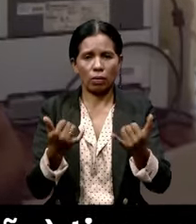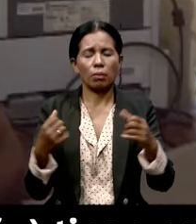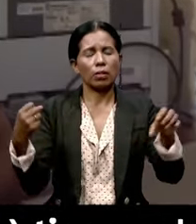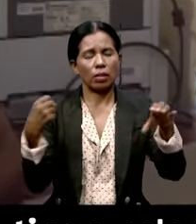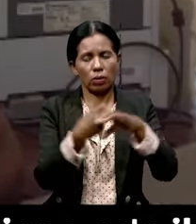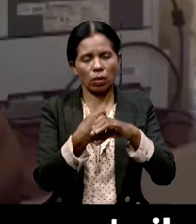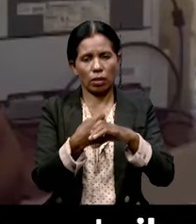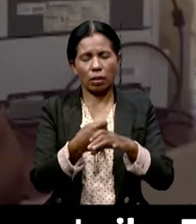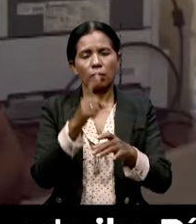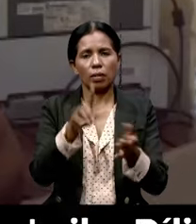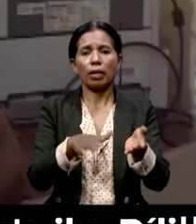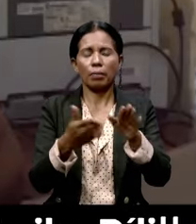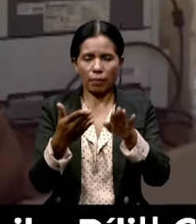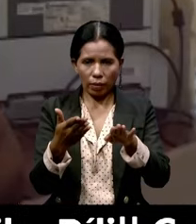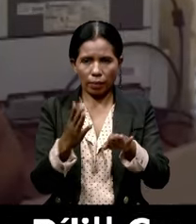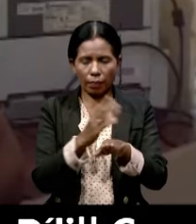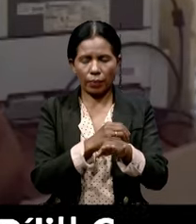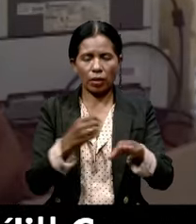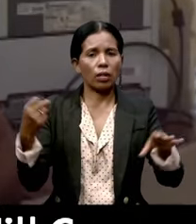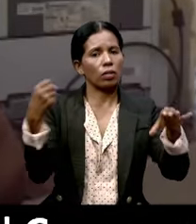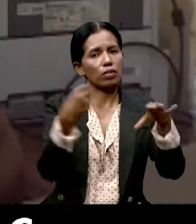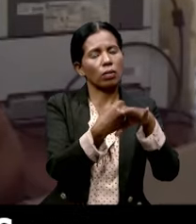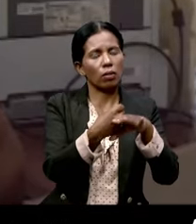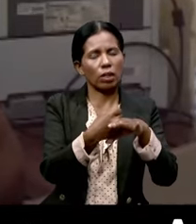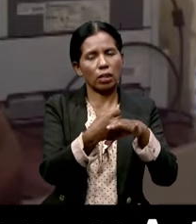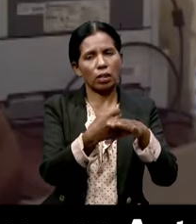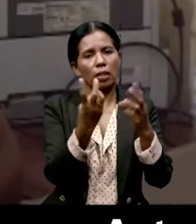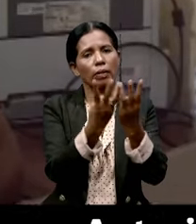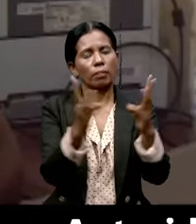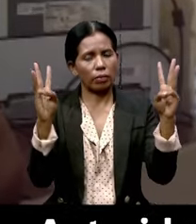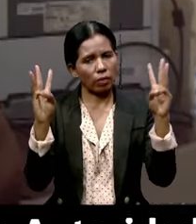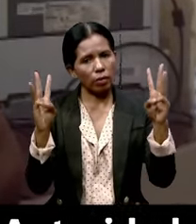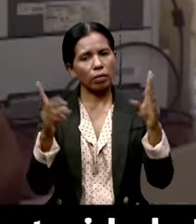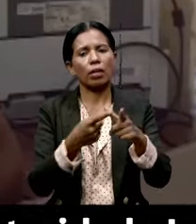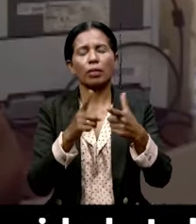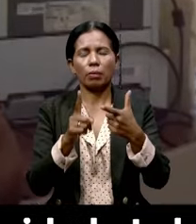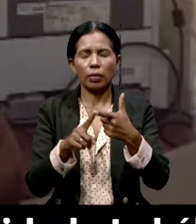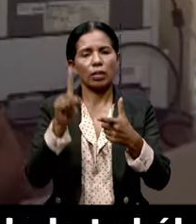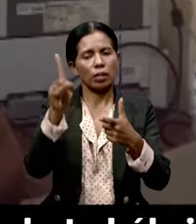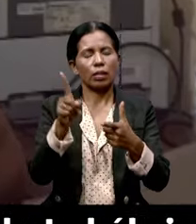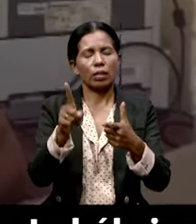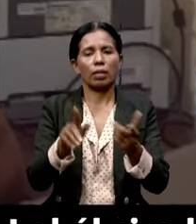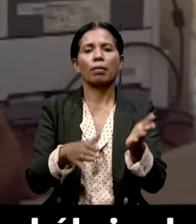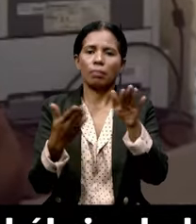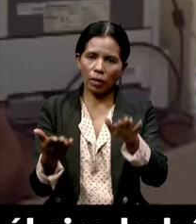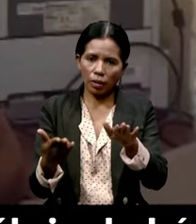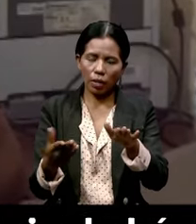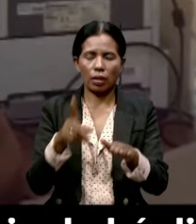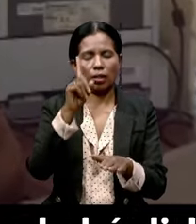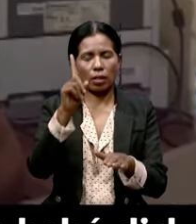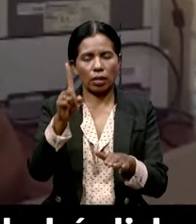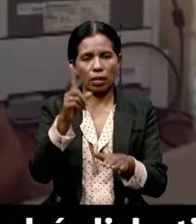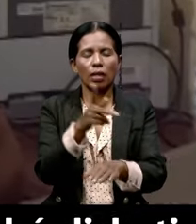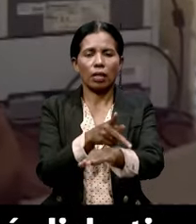sirma fai ha parede ne lori hetang ida grave nomas ida